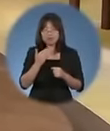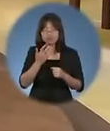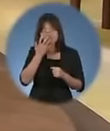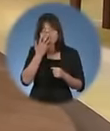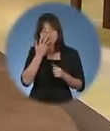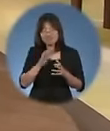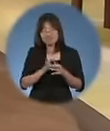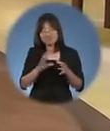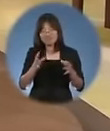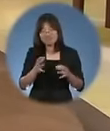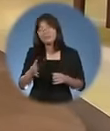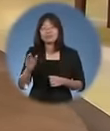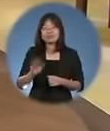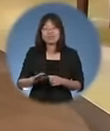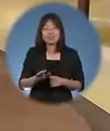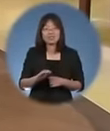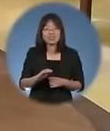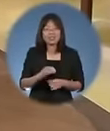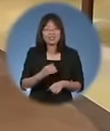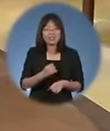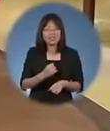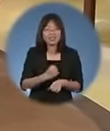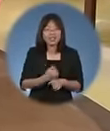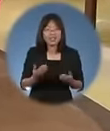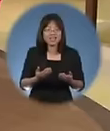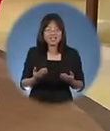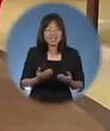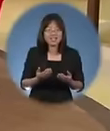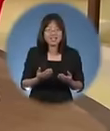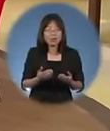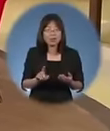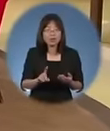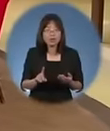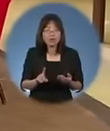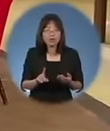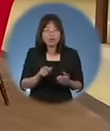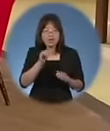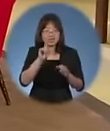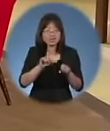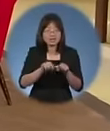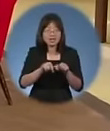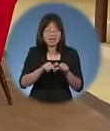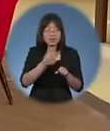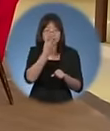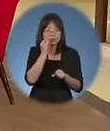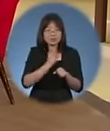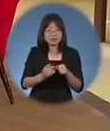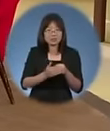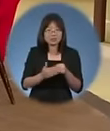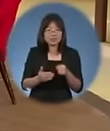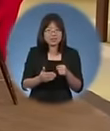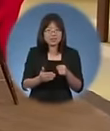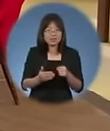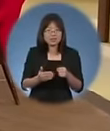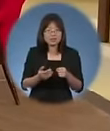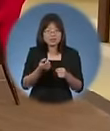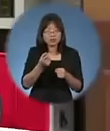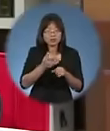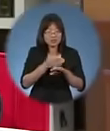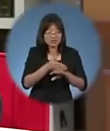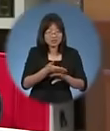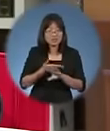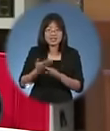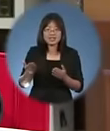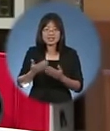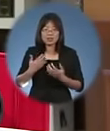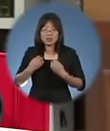모르겠는데 예, 그 하는 일이 너무 뻔하니까. 근데 이제 그 절대 시간이 모자라기 때문에 작업 속도가 좀 느릴 뿐이죠. 다른 일이 바쁘셔서.